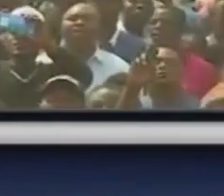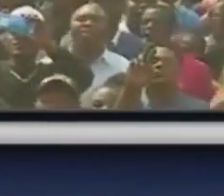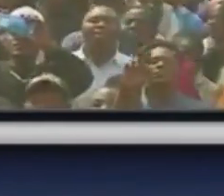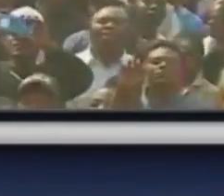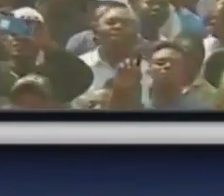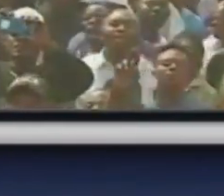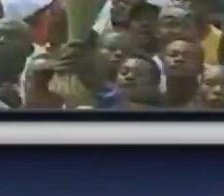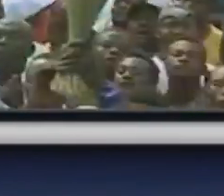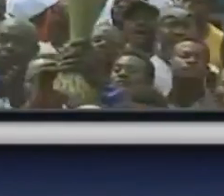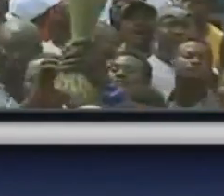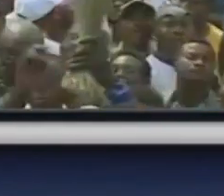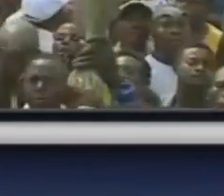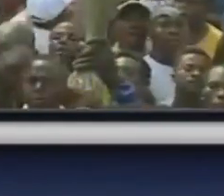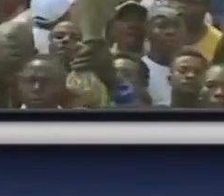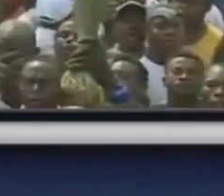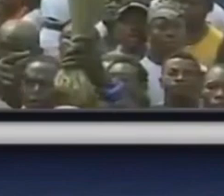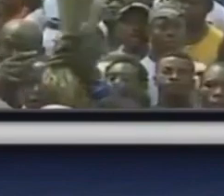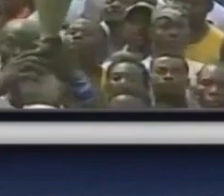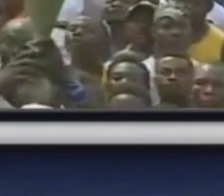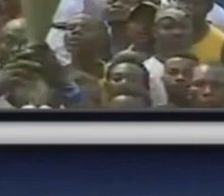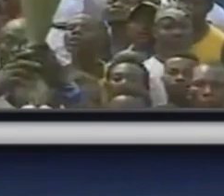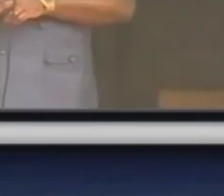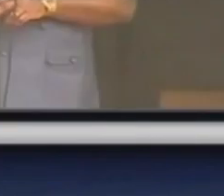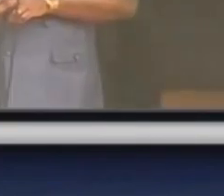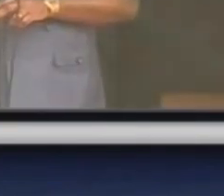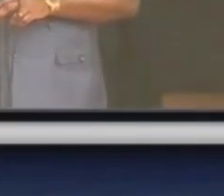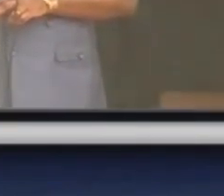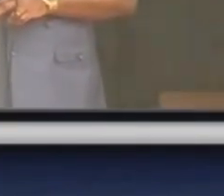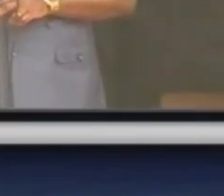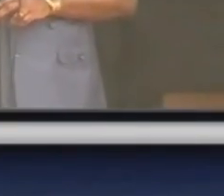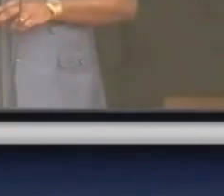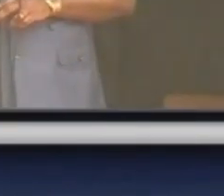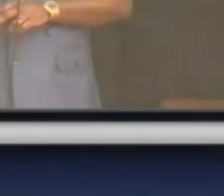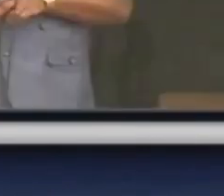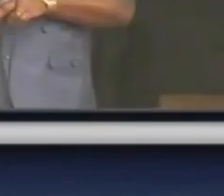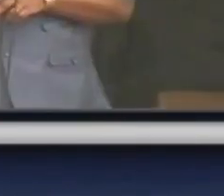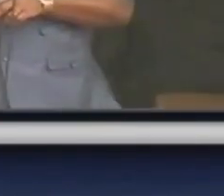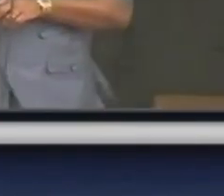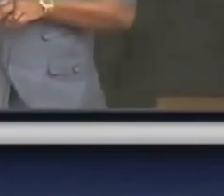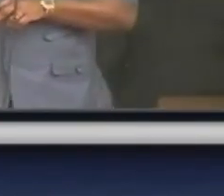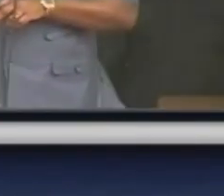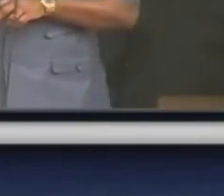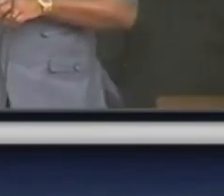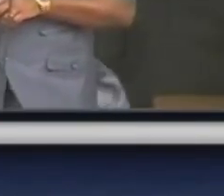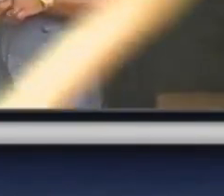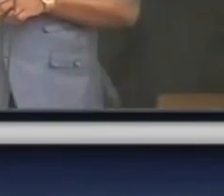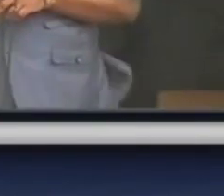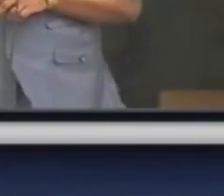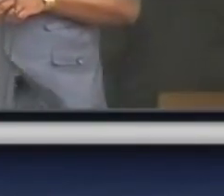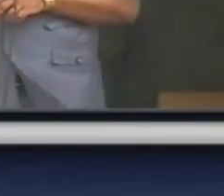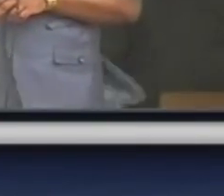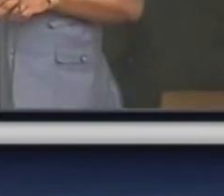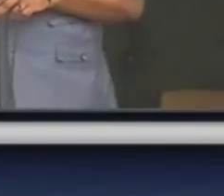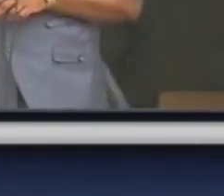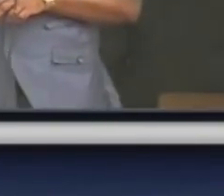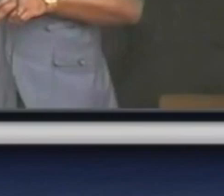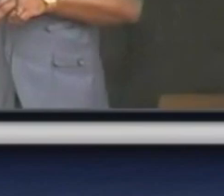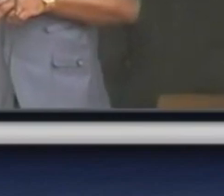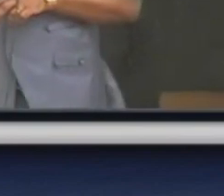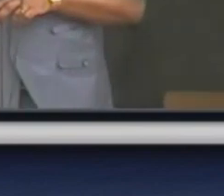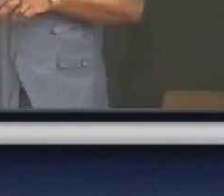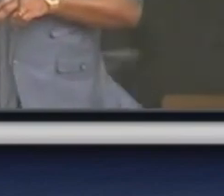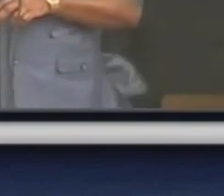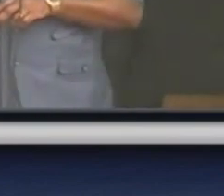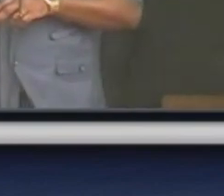avec la population de Kasumba-Lessa. Lors de son speech, Félix-Antoine Tshisekedi Tshilombo a informé que 40 000 jeunes en formation